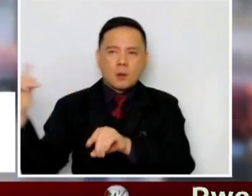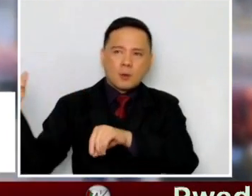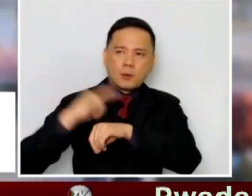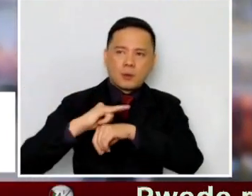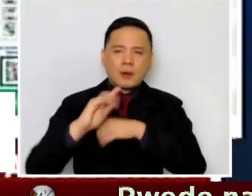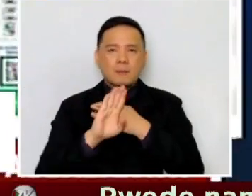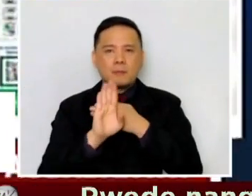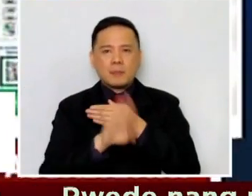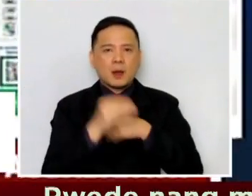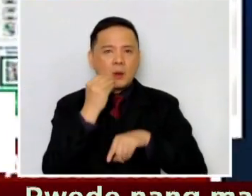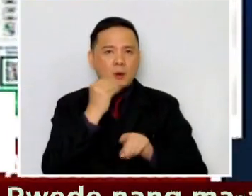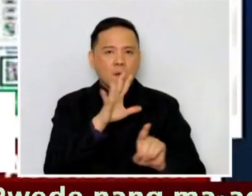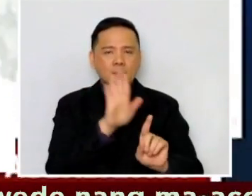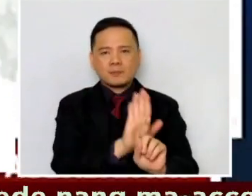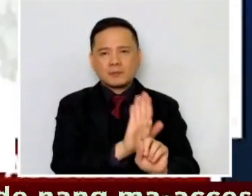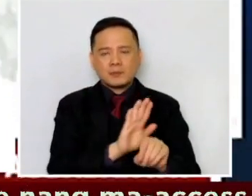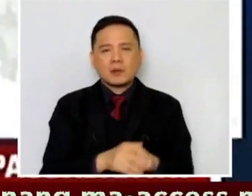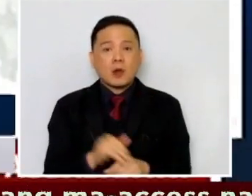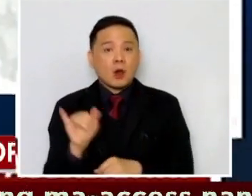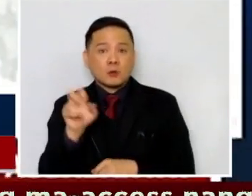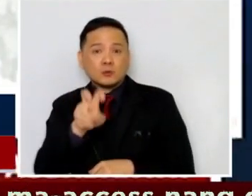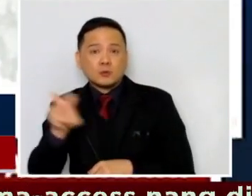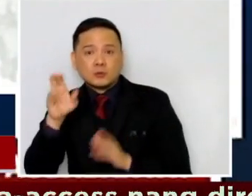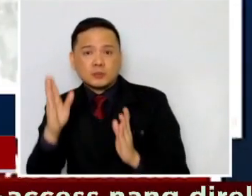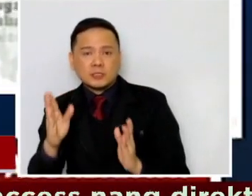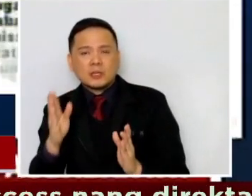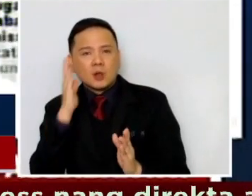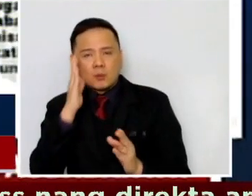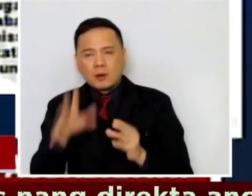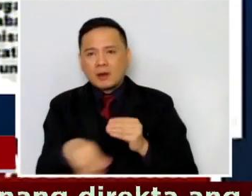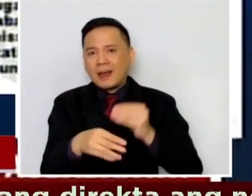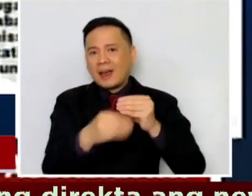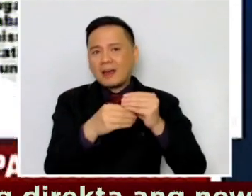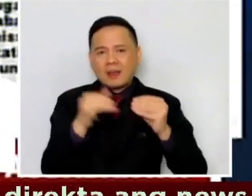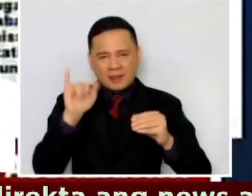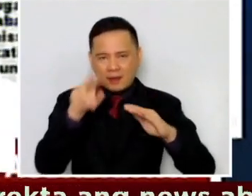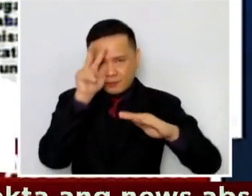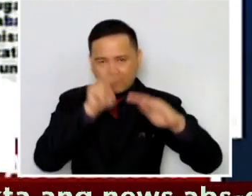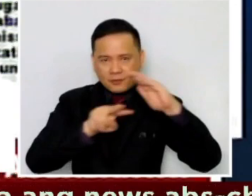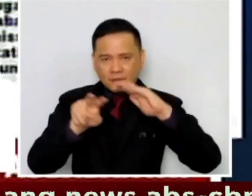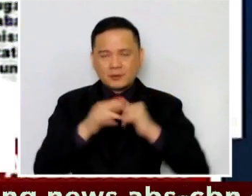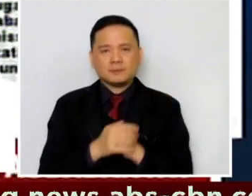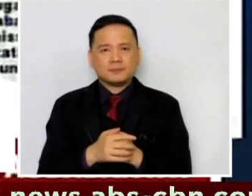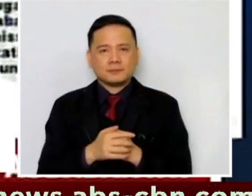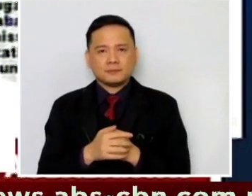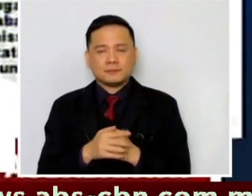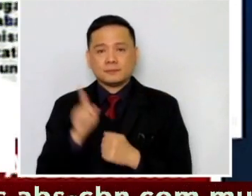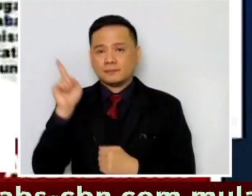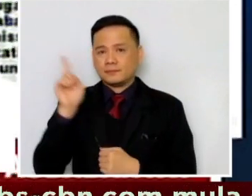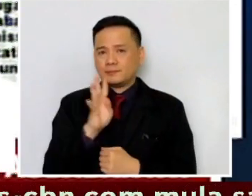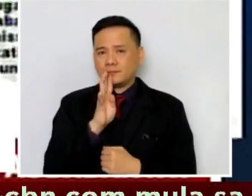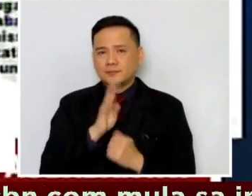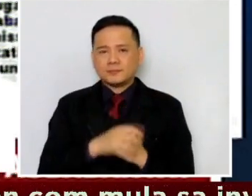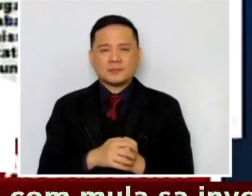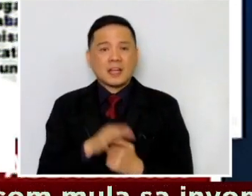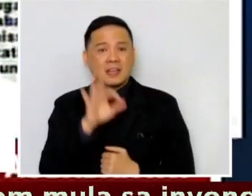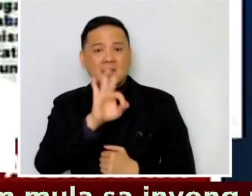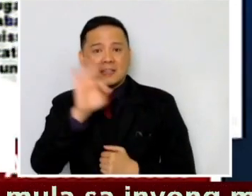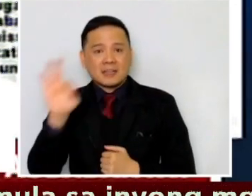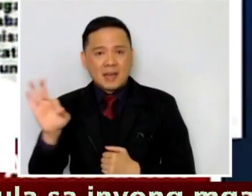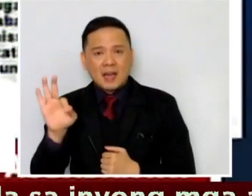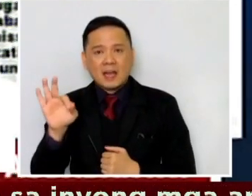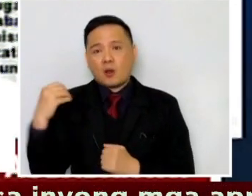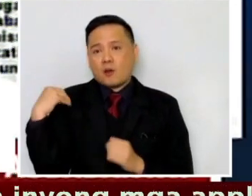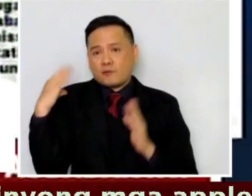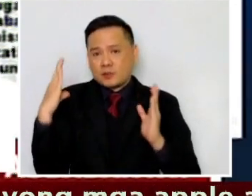foreign tourist. Nagkaroon din po tayo ng additional na 99 immigration officers that are deployed po dun sa ating mga